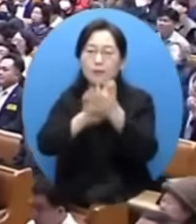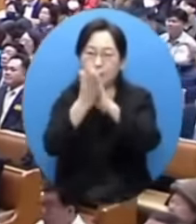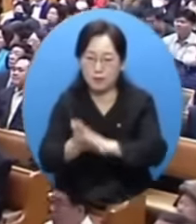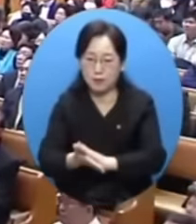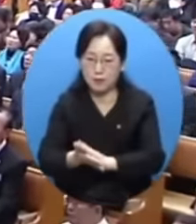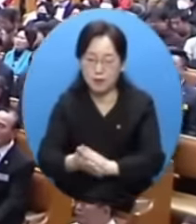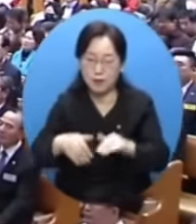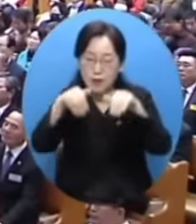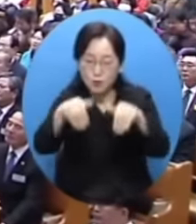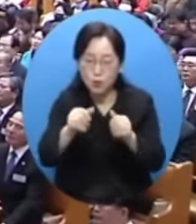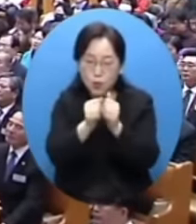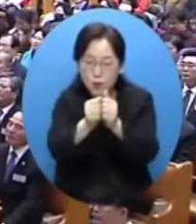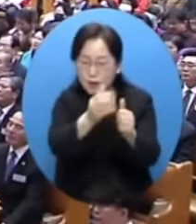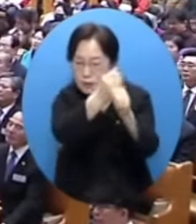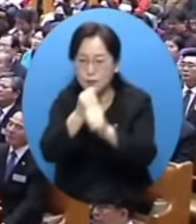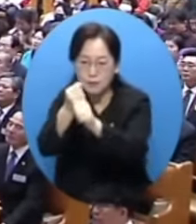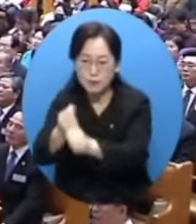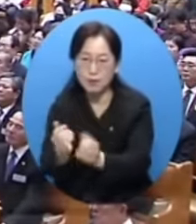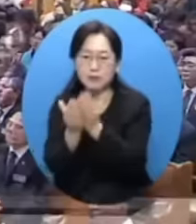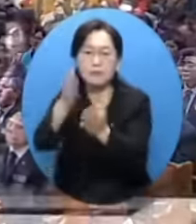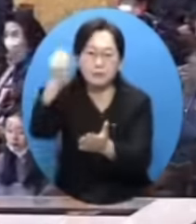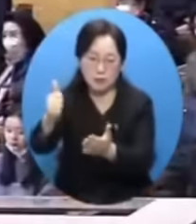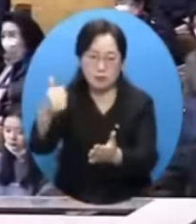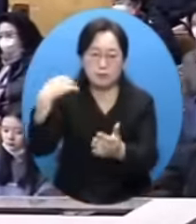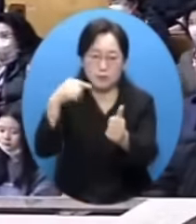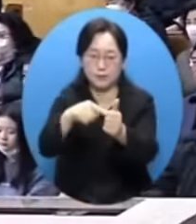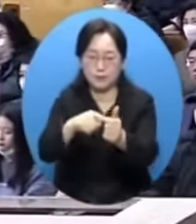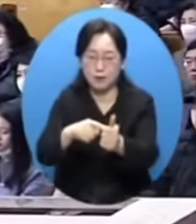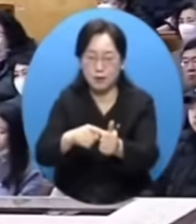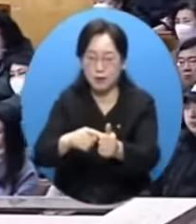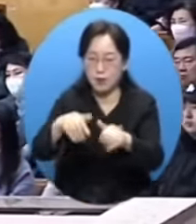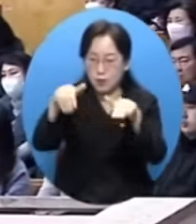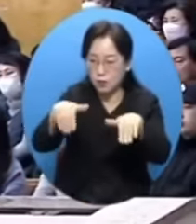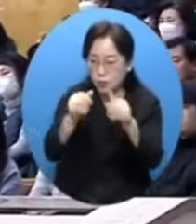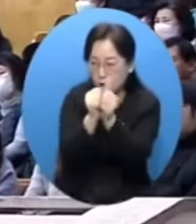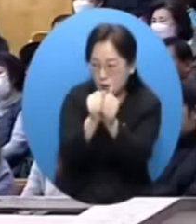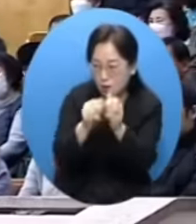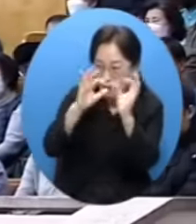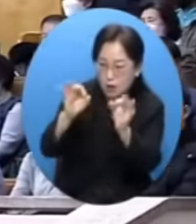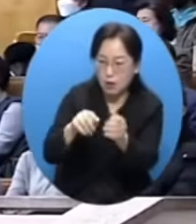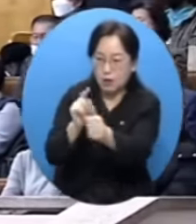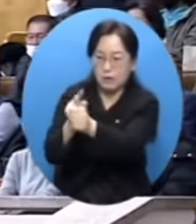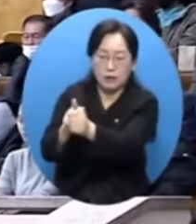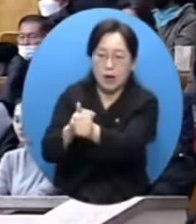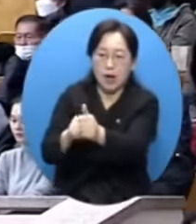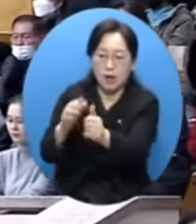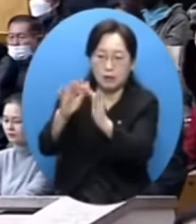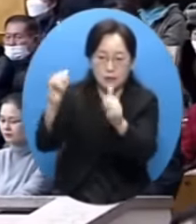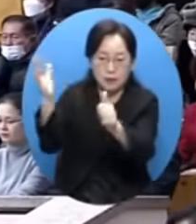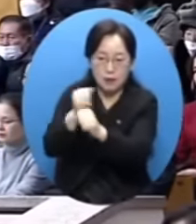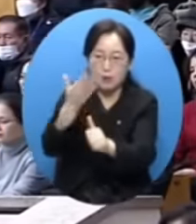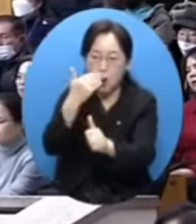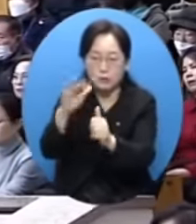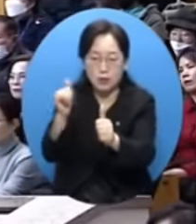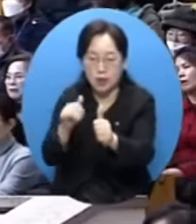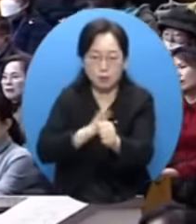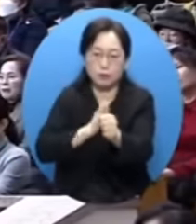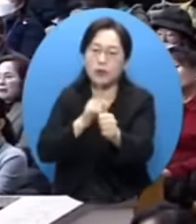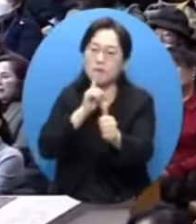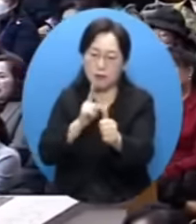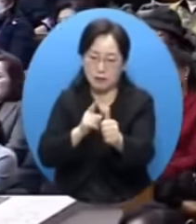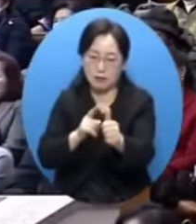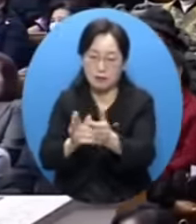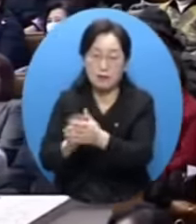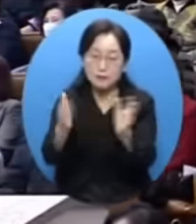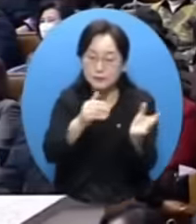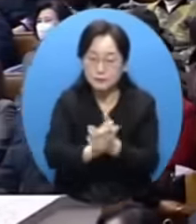얼마나 잔인했던지 노예들 가운데 사람 잡아먹는 사람으로 그가 불리울 정도였습니다. 노예들이 반란을 일으키면